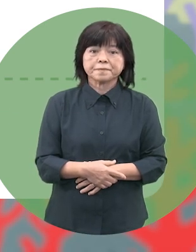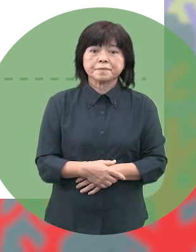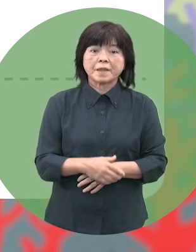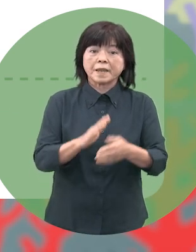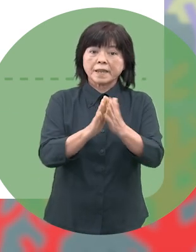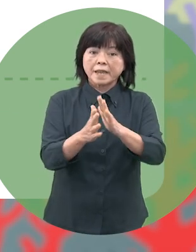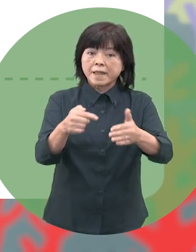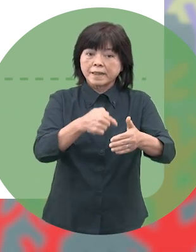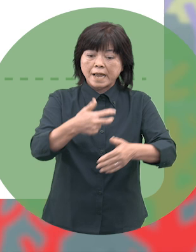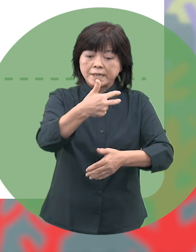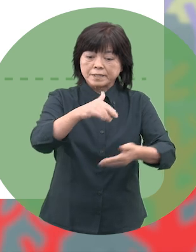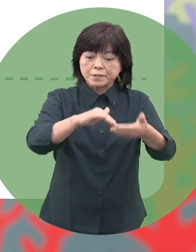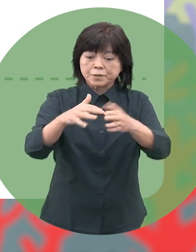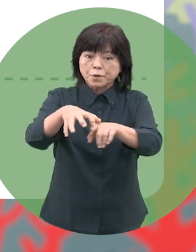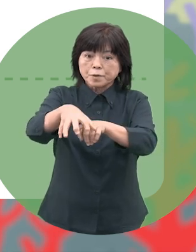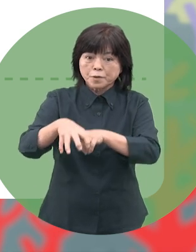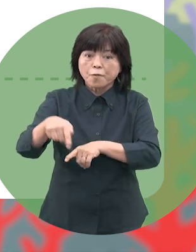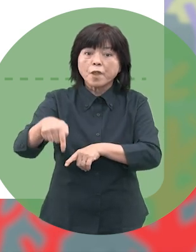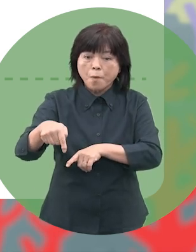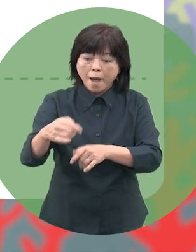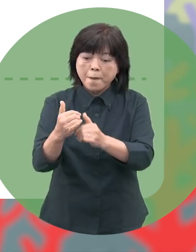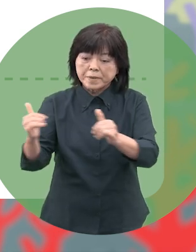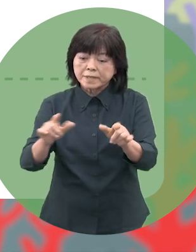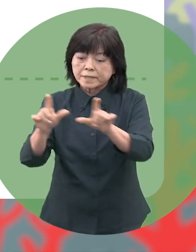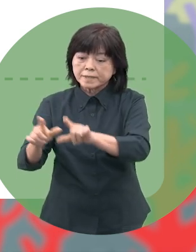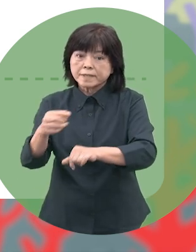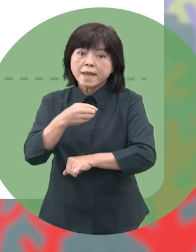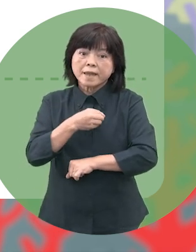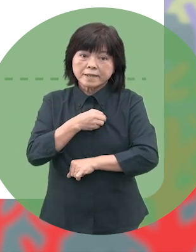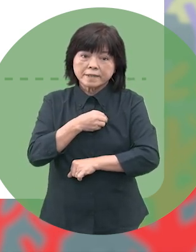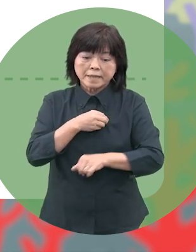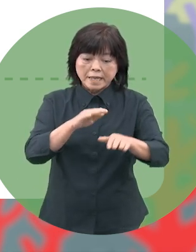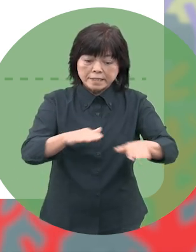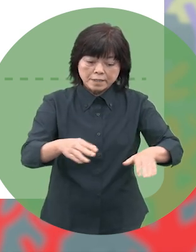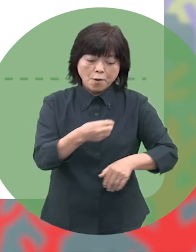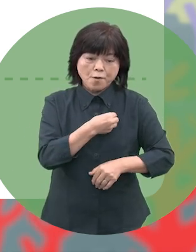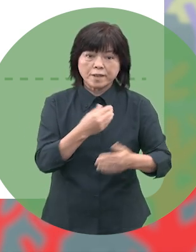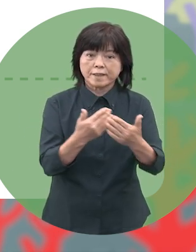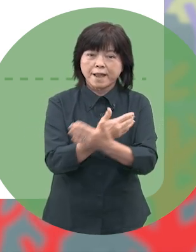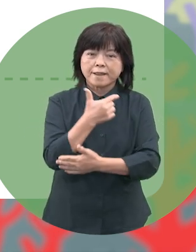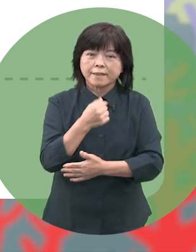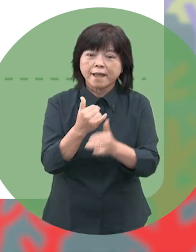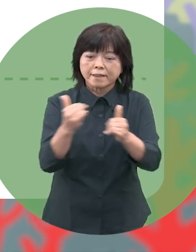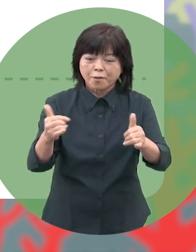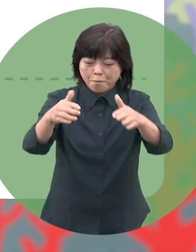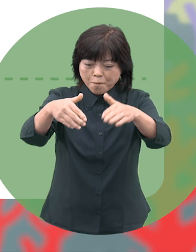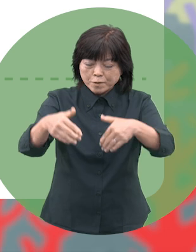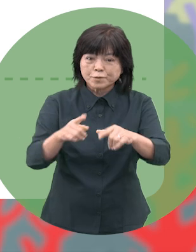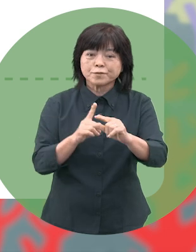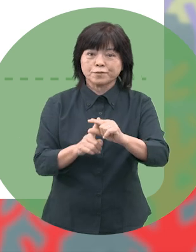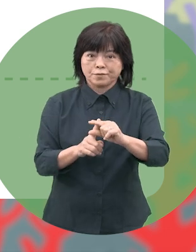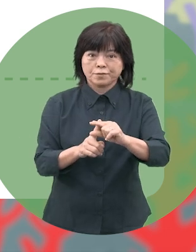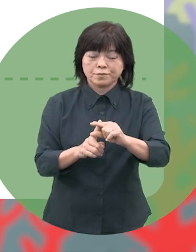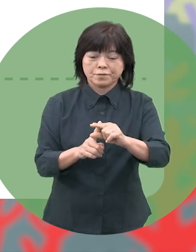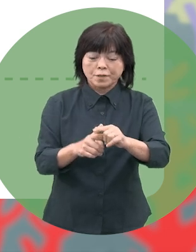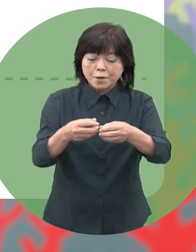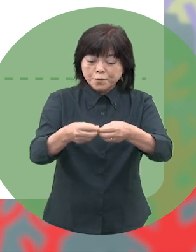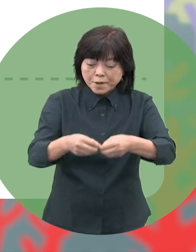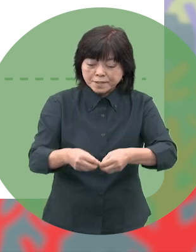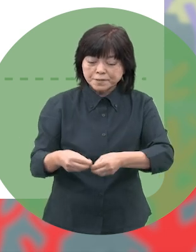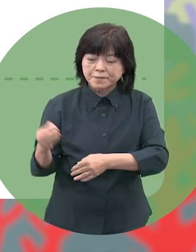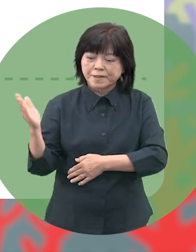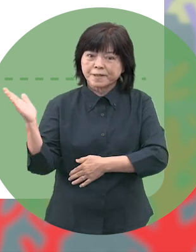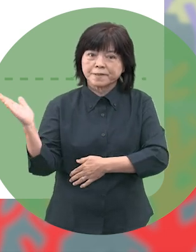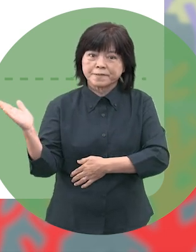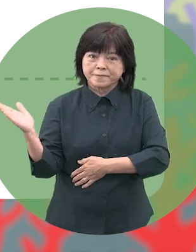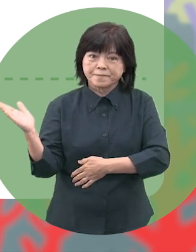県内各市町村では民生委員、児童委員になっていただける方を随時募集しています。詳しくはご覧のところ